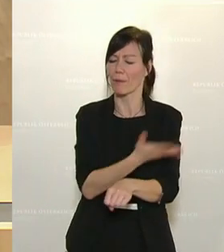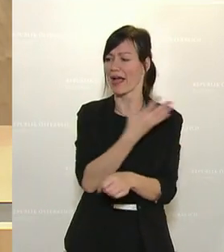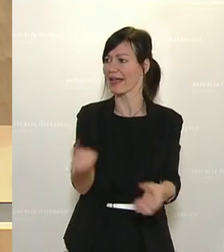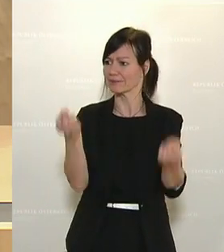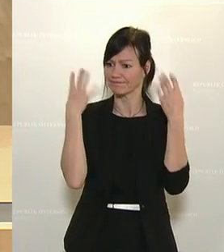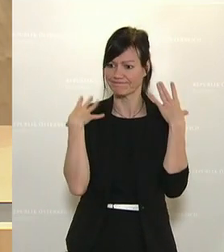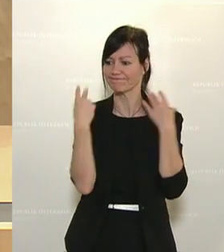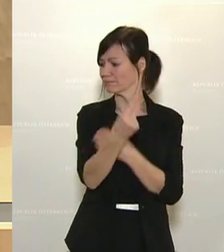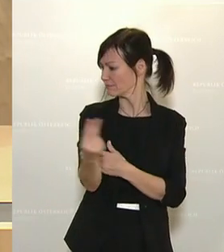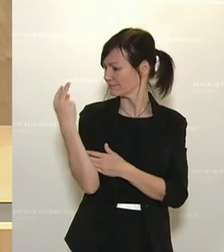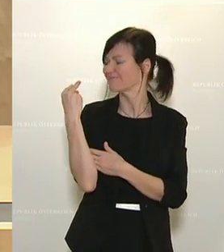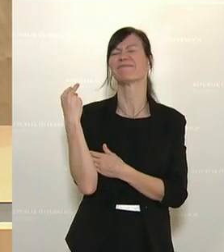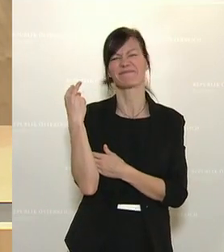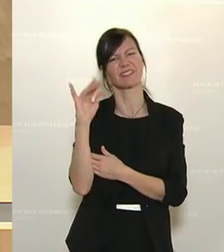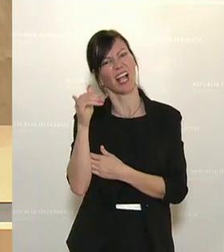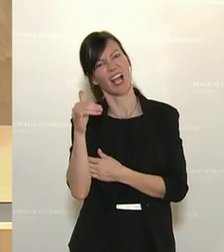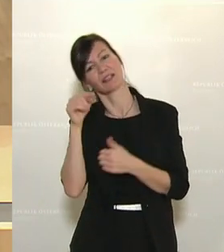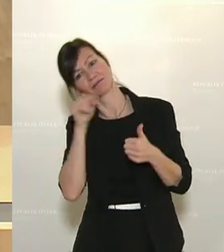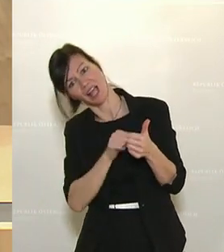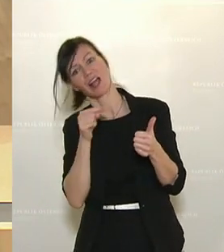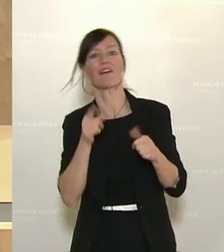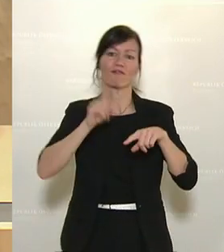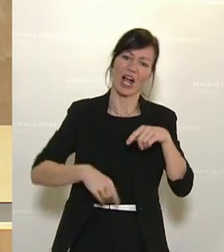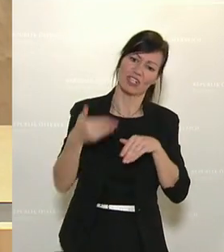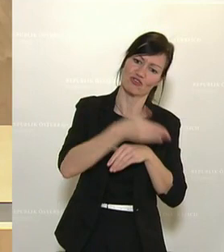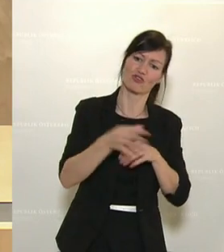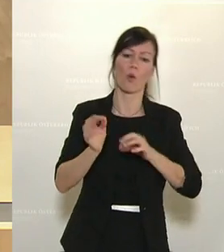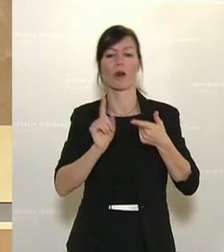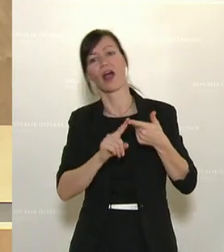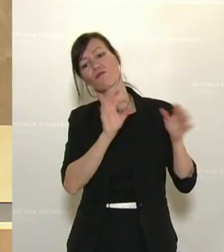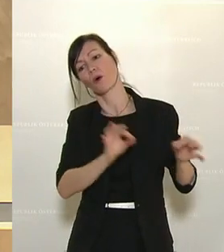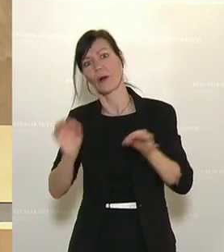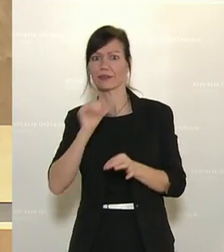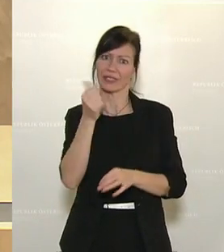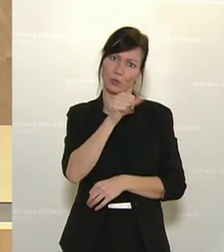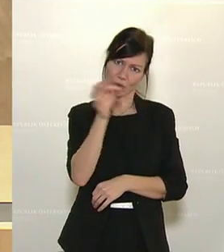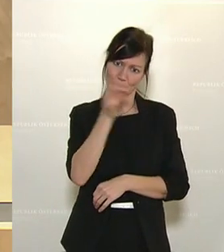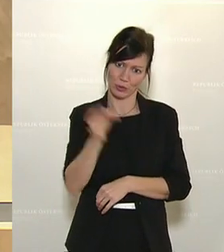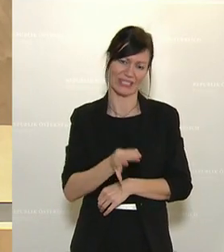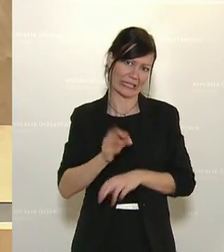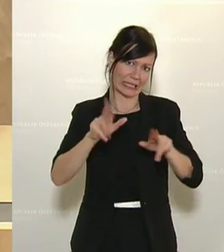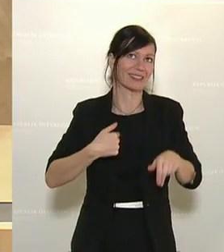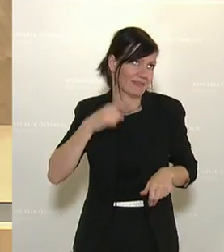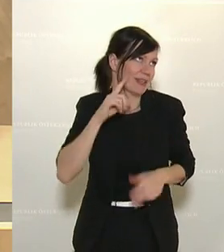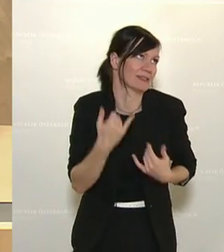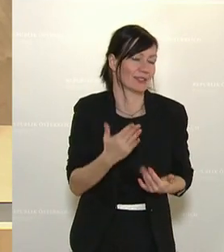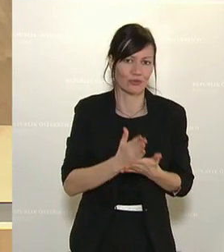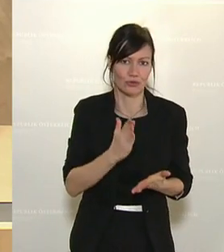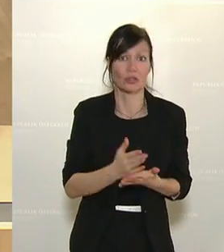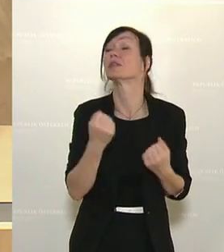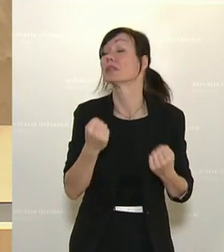dass an einem Punkt eine falsche Entscheidung getroffen wurde, dass manche Verordnungen nicht hundertprozentig gepasst haben, wissen wir jetzt schon. Wir werden